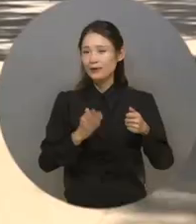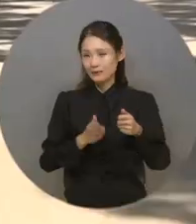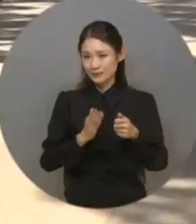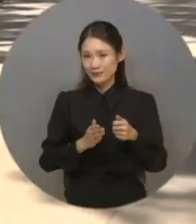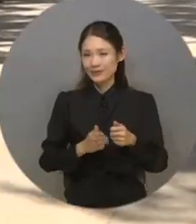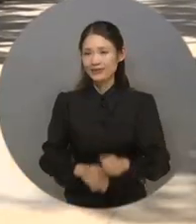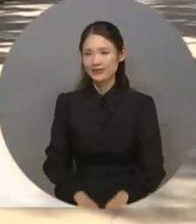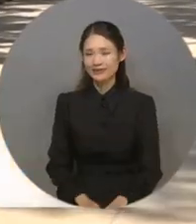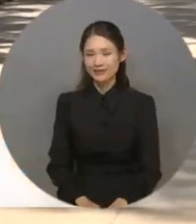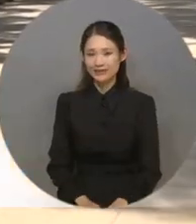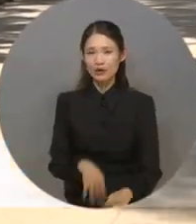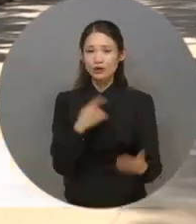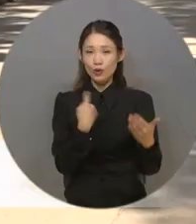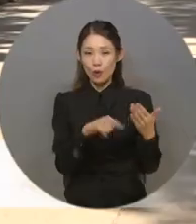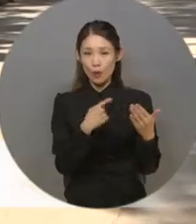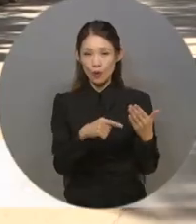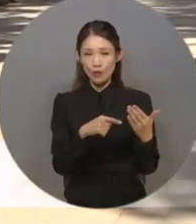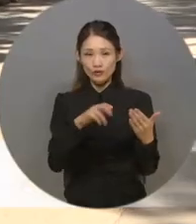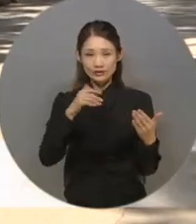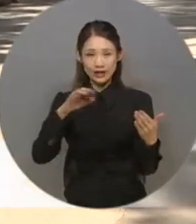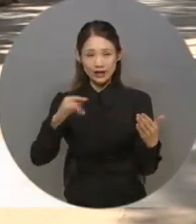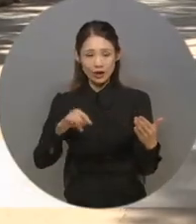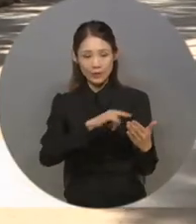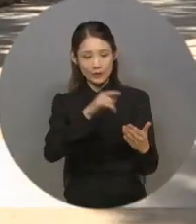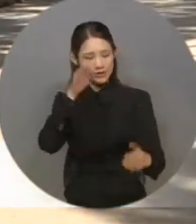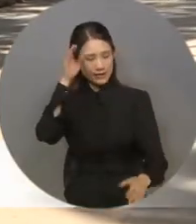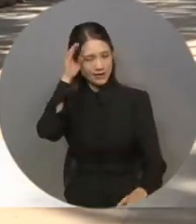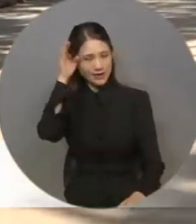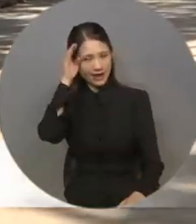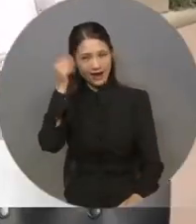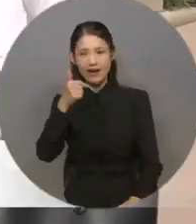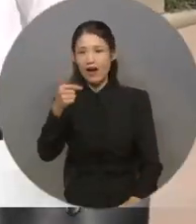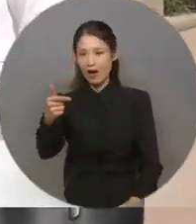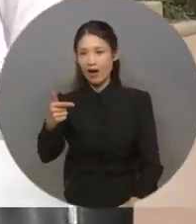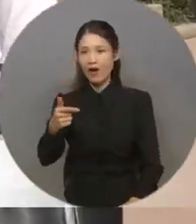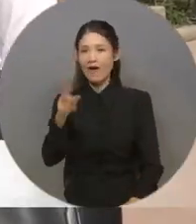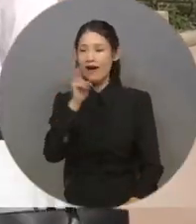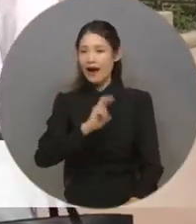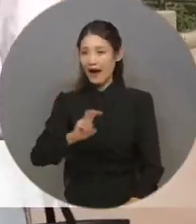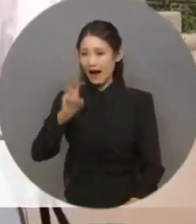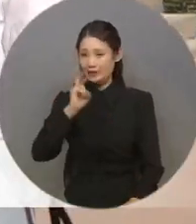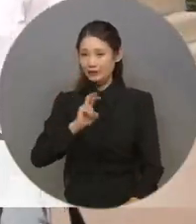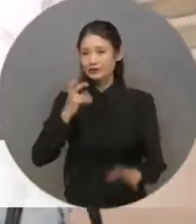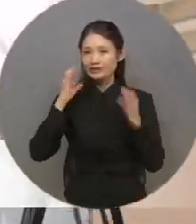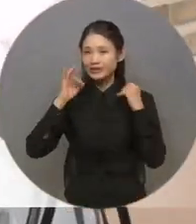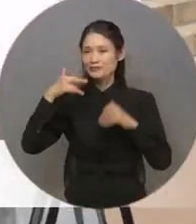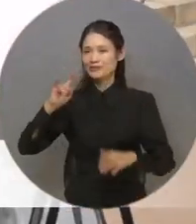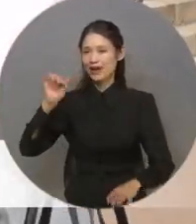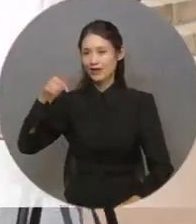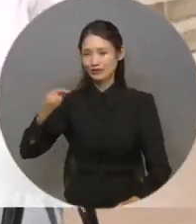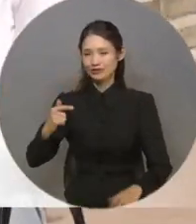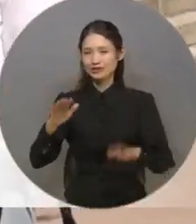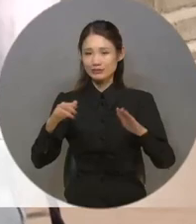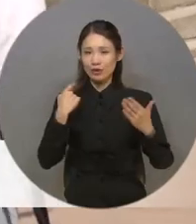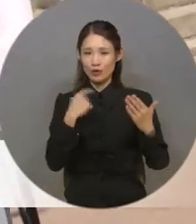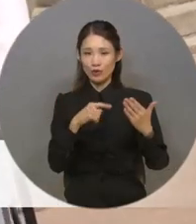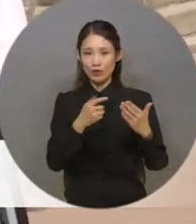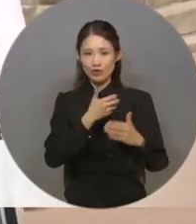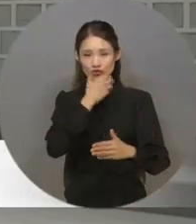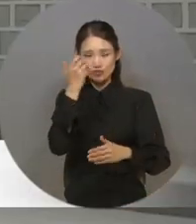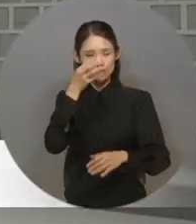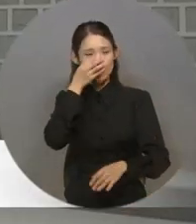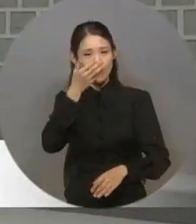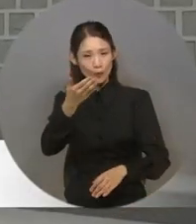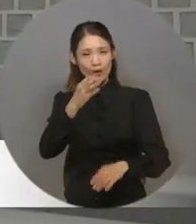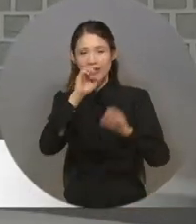바랍니다 교육에 대한 셀럽들의 기대감도 높았습니다 가수 김장훈 씨는 이번 교육이 꿈을 펼치는